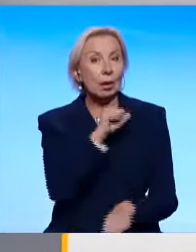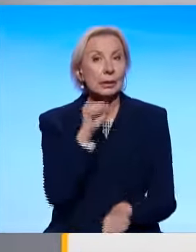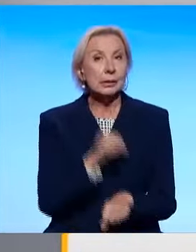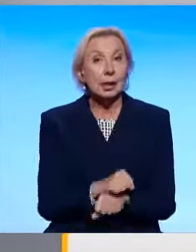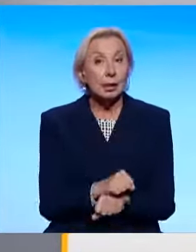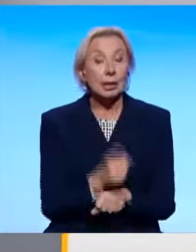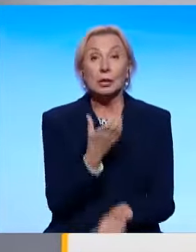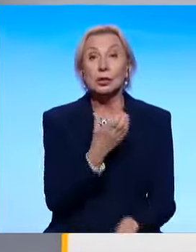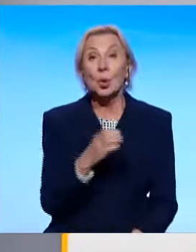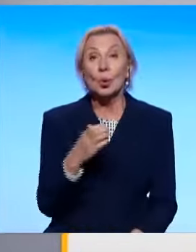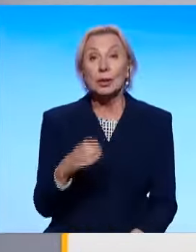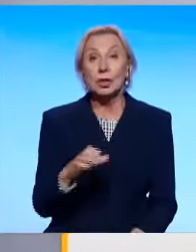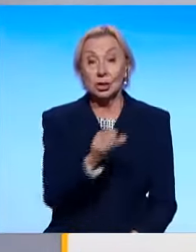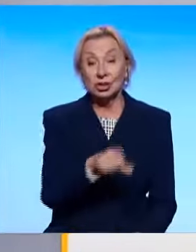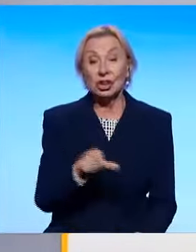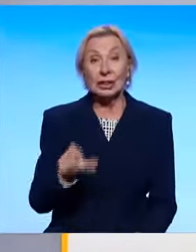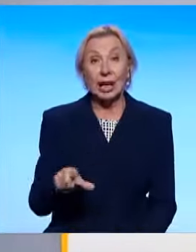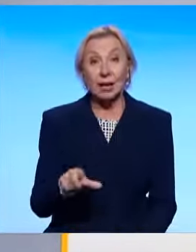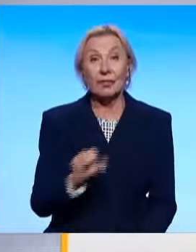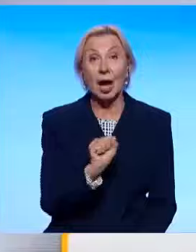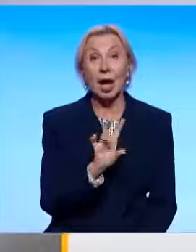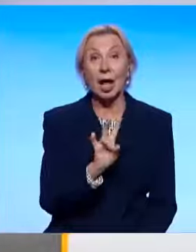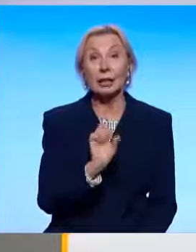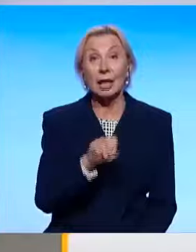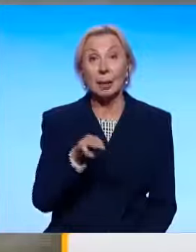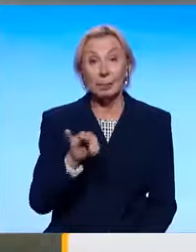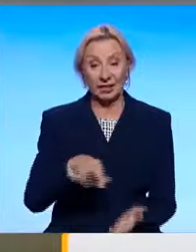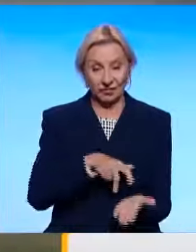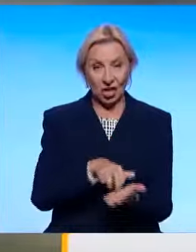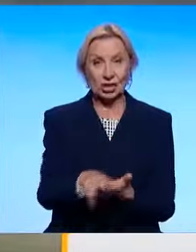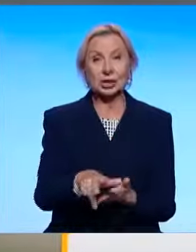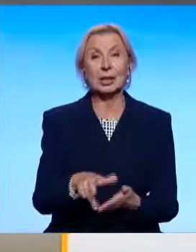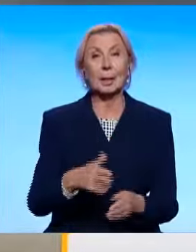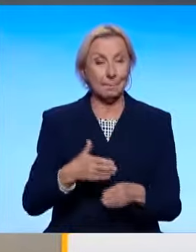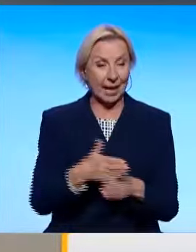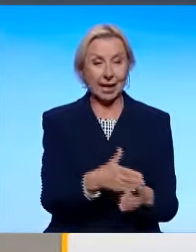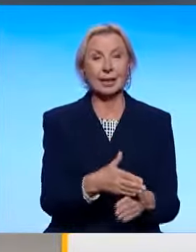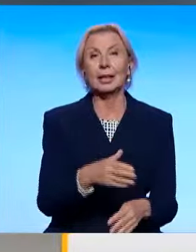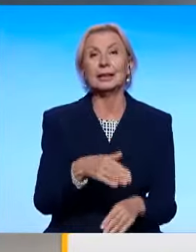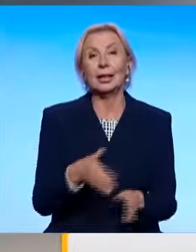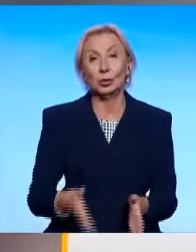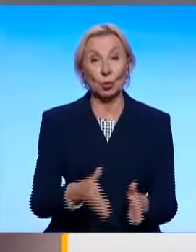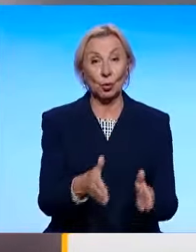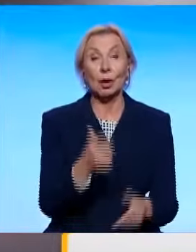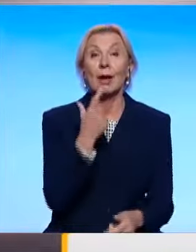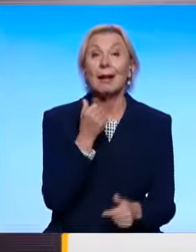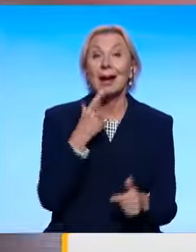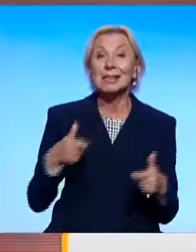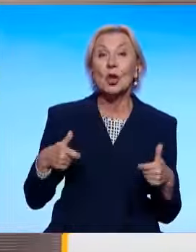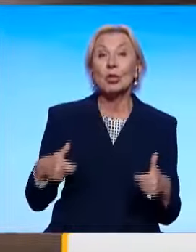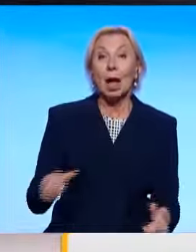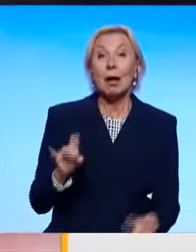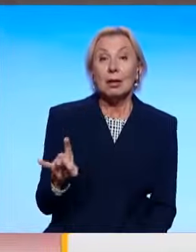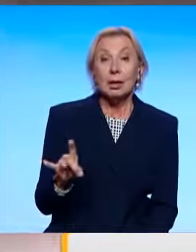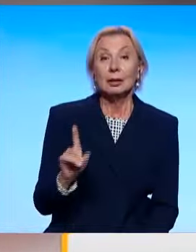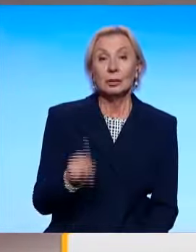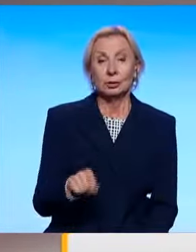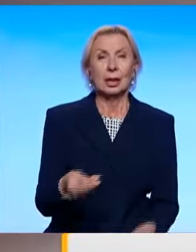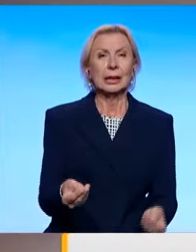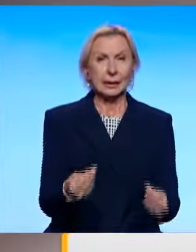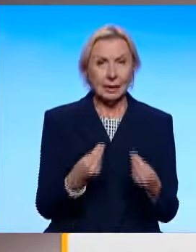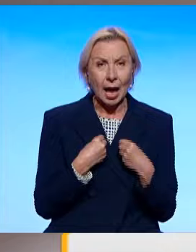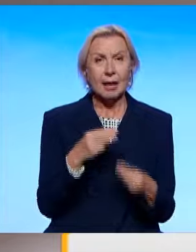сотні жителів Анапи навіть виходять перекривати дорогу. Схожа картина і в Краснодарі. Дайте